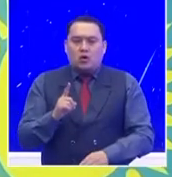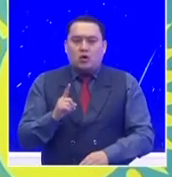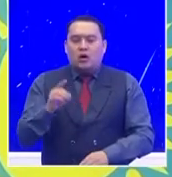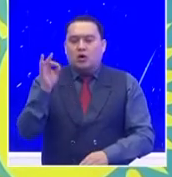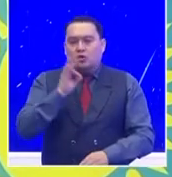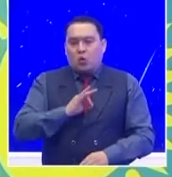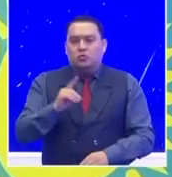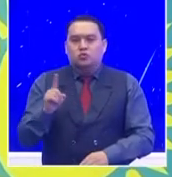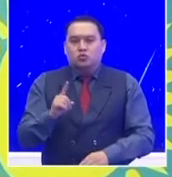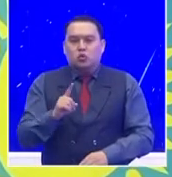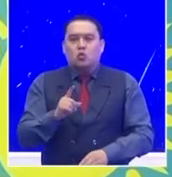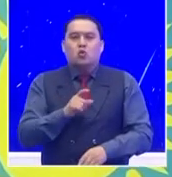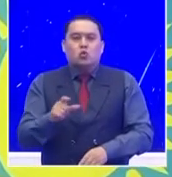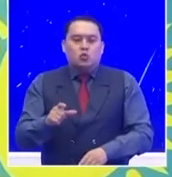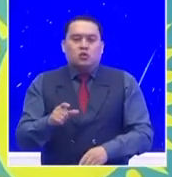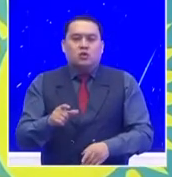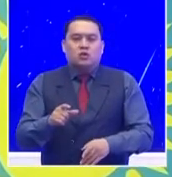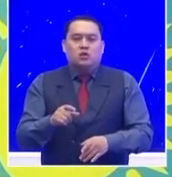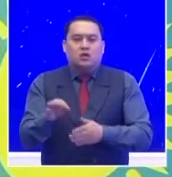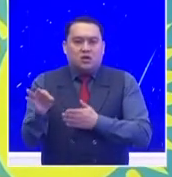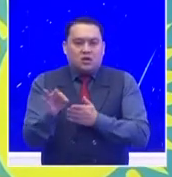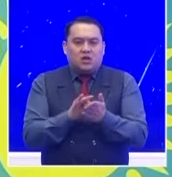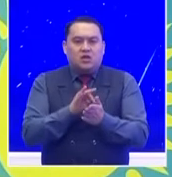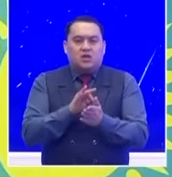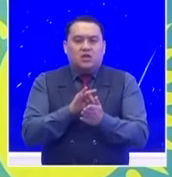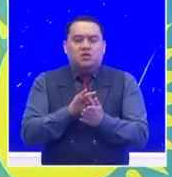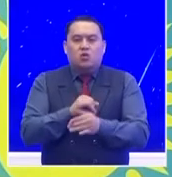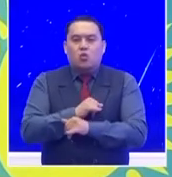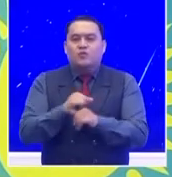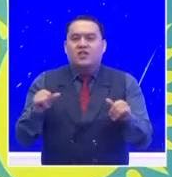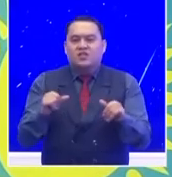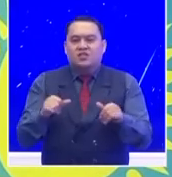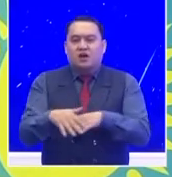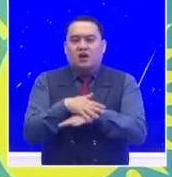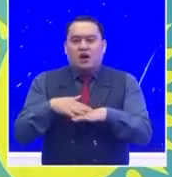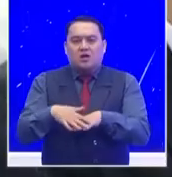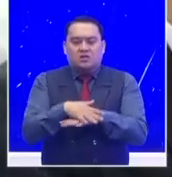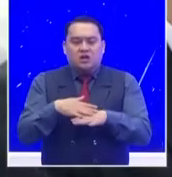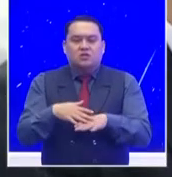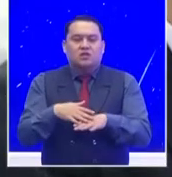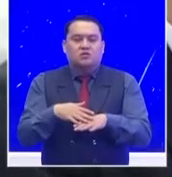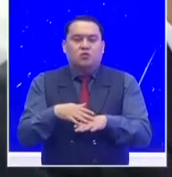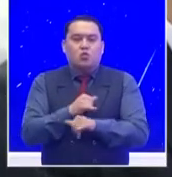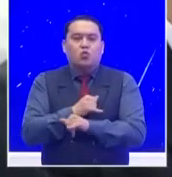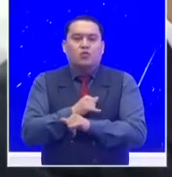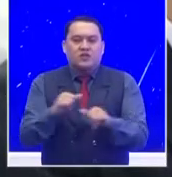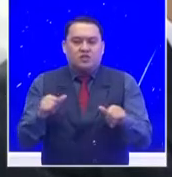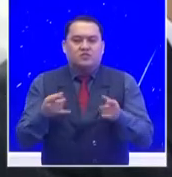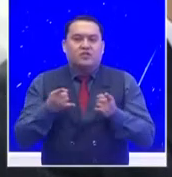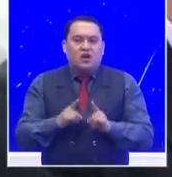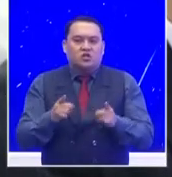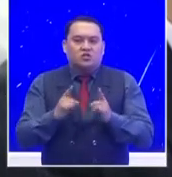что люди неплохо живут. Резко увеличилась у нас демография. Рождаемость. Вторая причина –